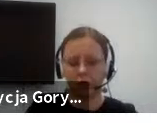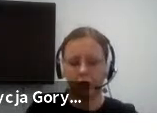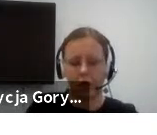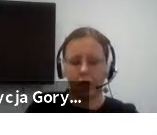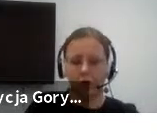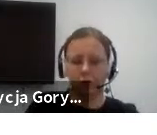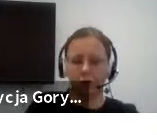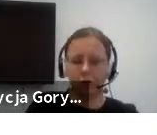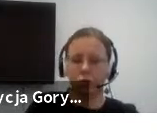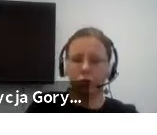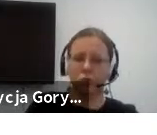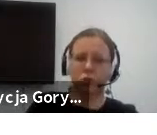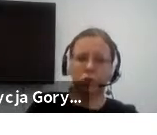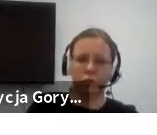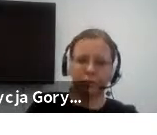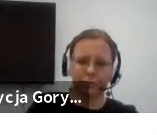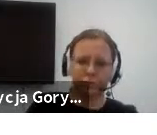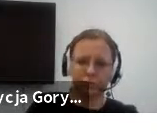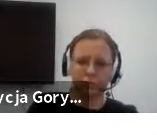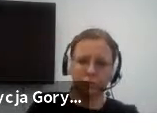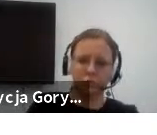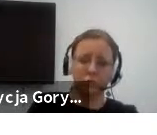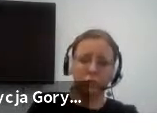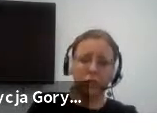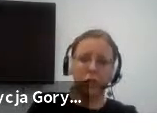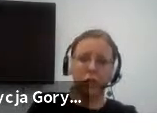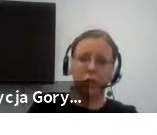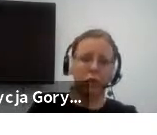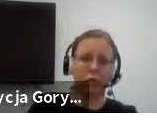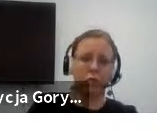rozwiązanie zdalne. I okazało się, że